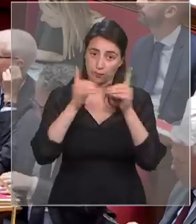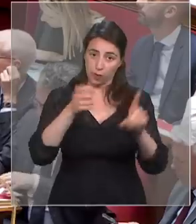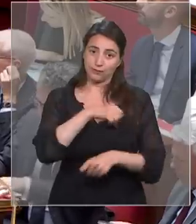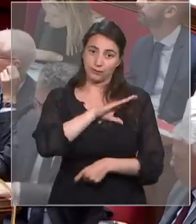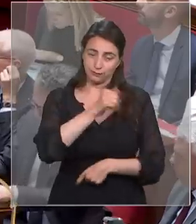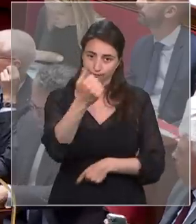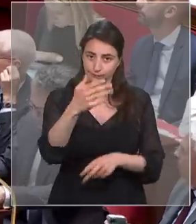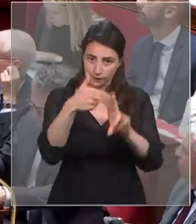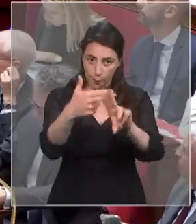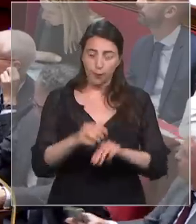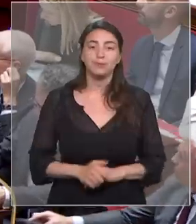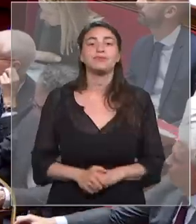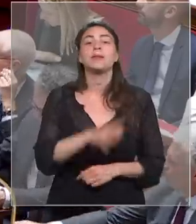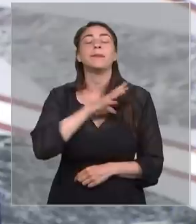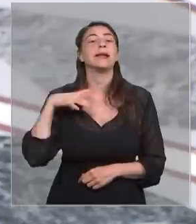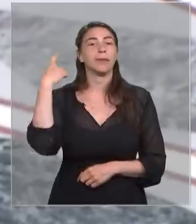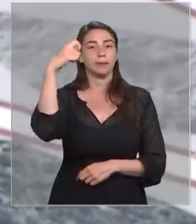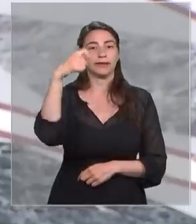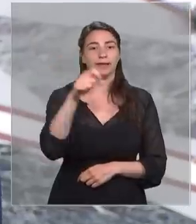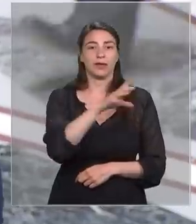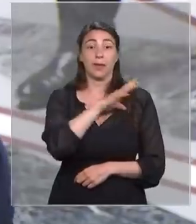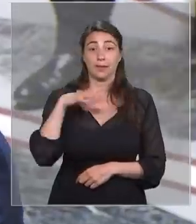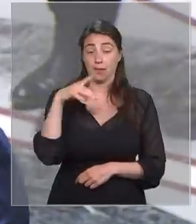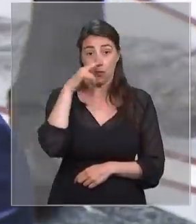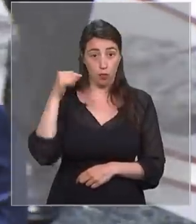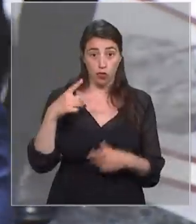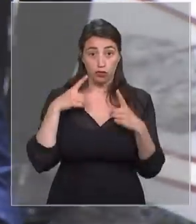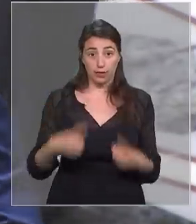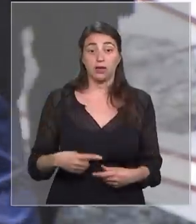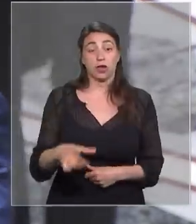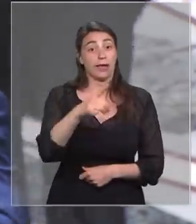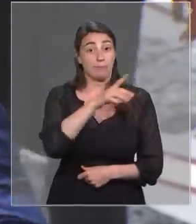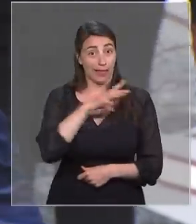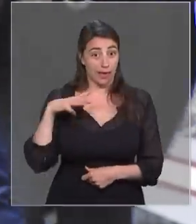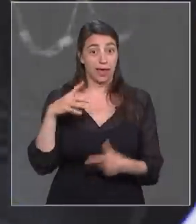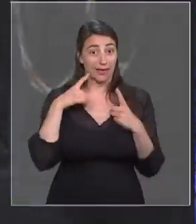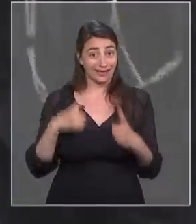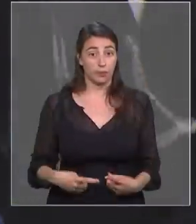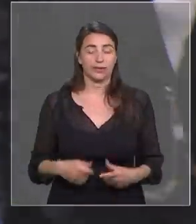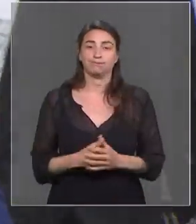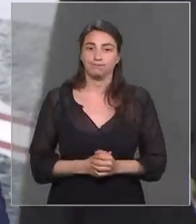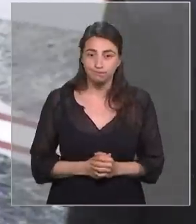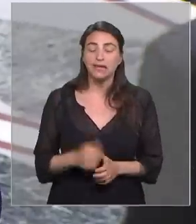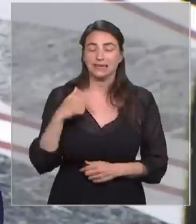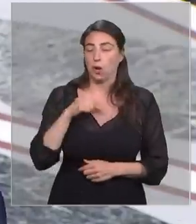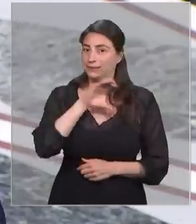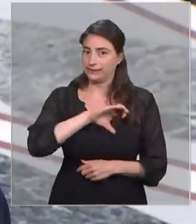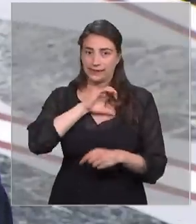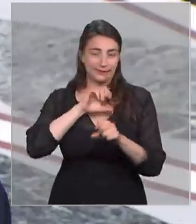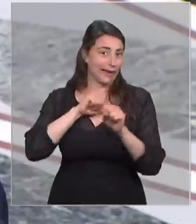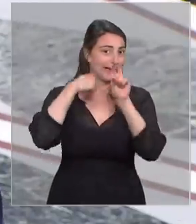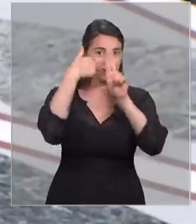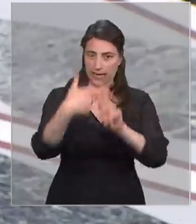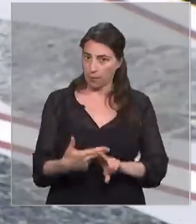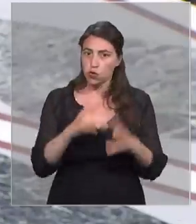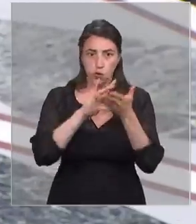Madame la Présidente, mesdames et messieurs les députés, madame la députée, je vais tâcher de répondre pas à l'ensemble des questions, madame la députée, parce qu'elle touche à